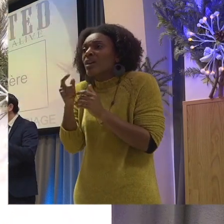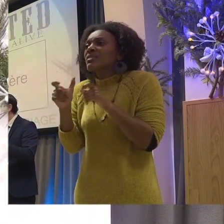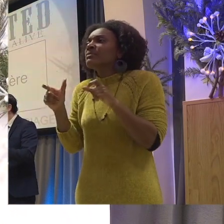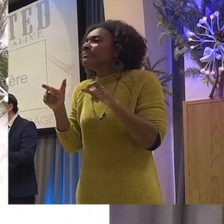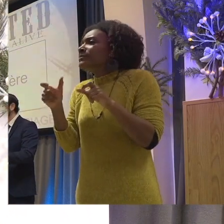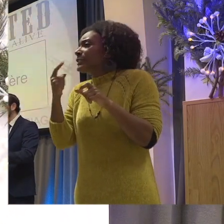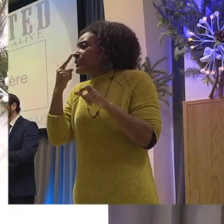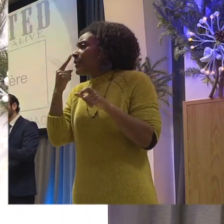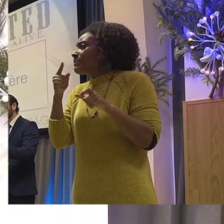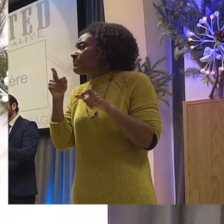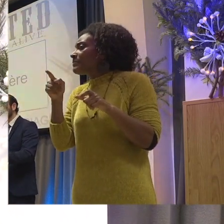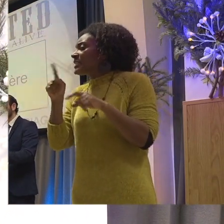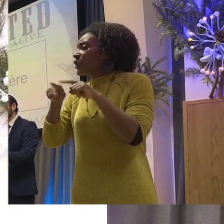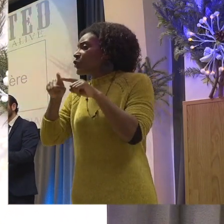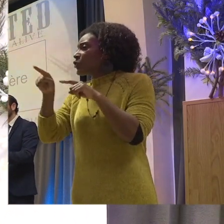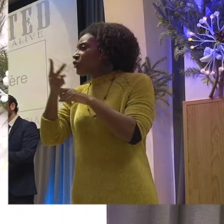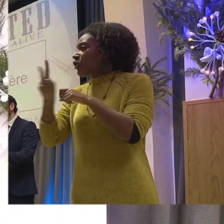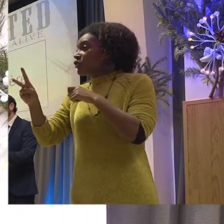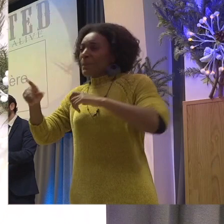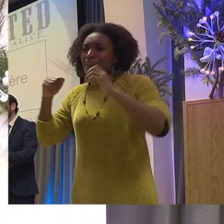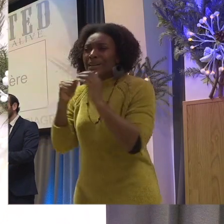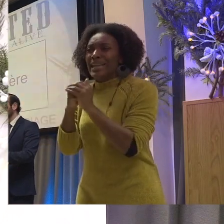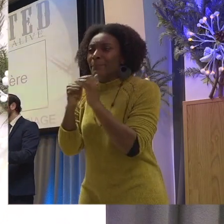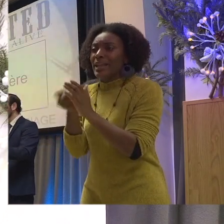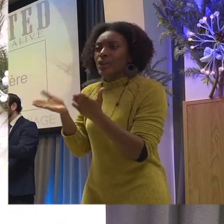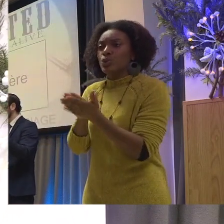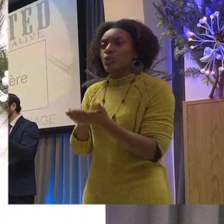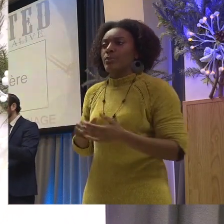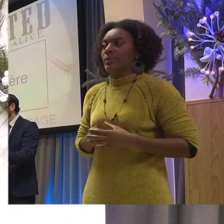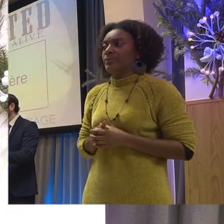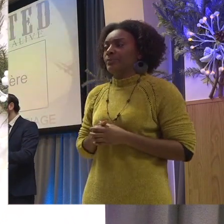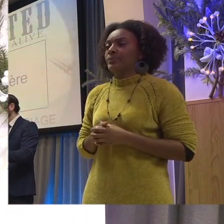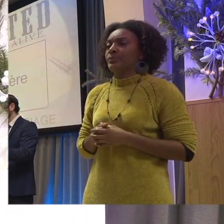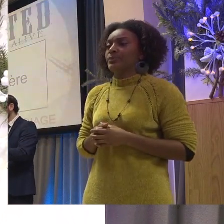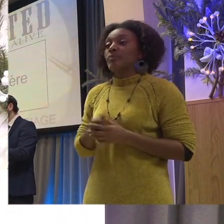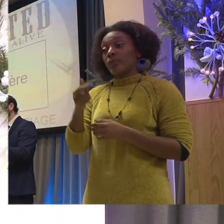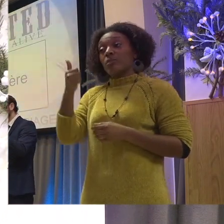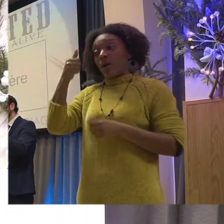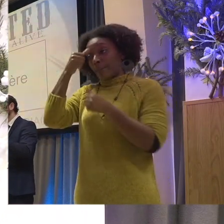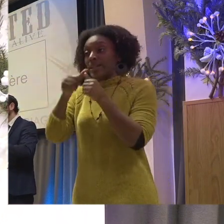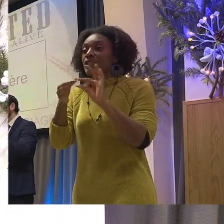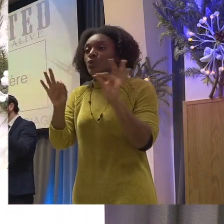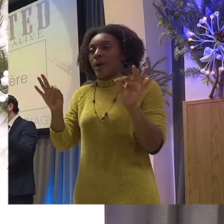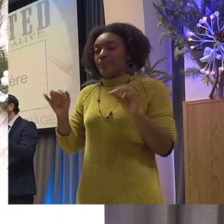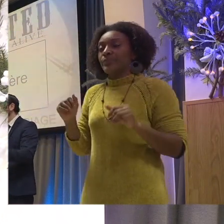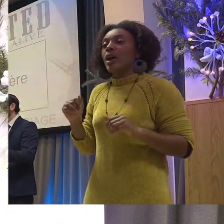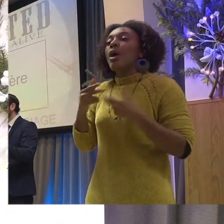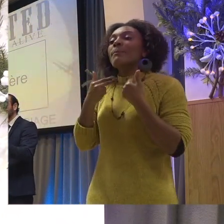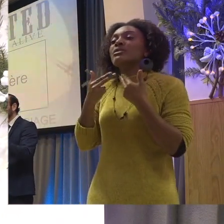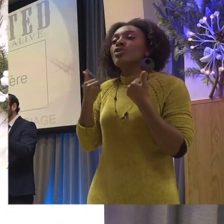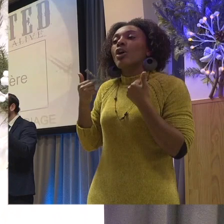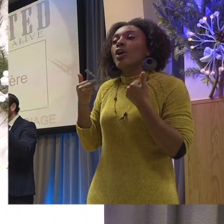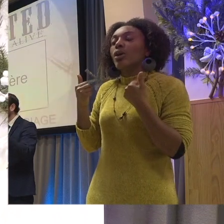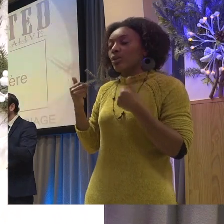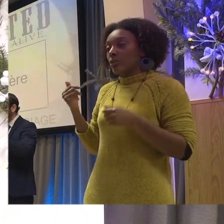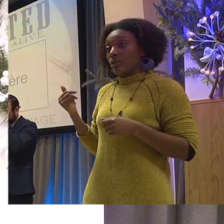pas dans votre vie. Je me rappelle d'un frère pasteur avec lequel j'étais en stage. Il m'a dit un jour, je vais faire une visite comme ça à domicile. Je sonne, la porte s'ouvre, la femme qui